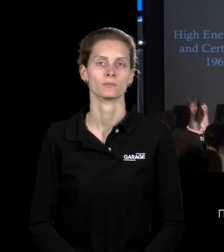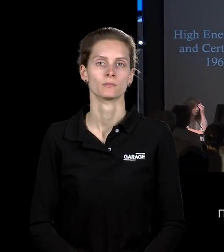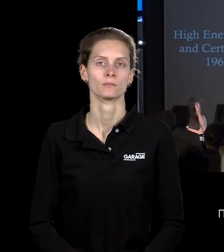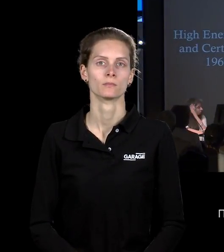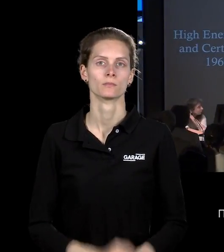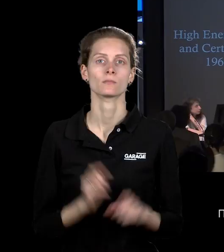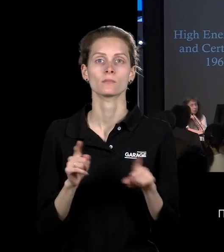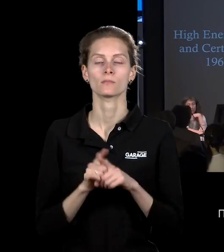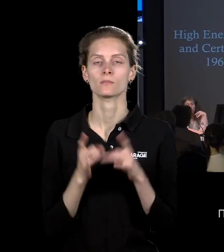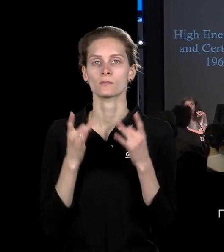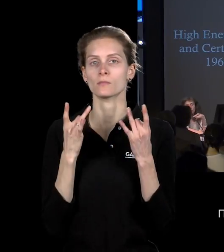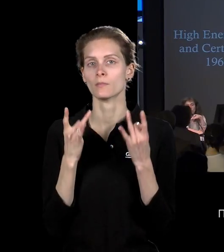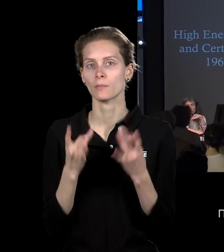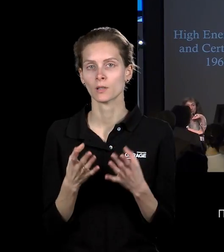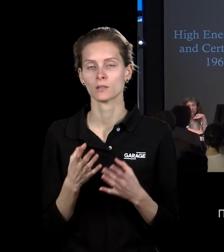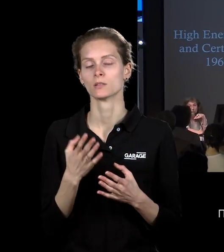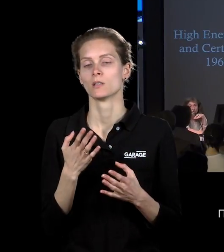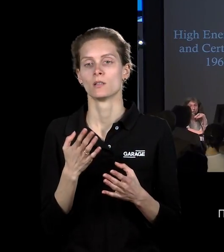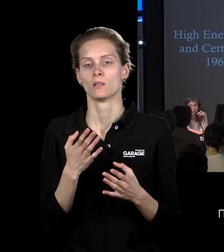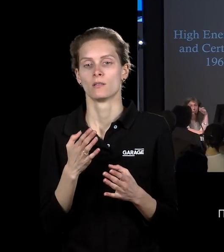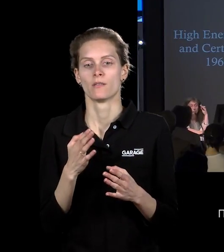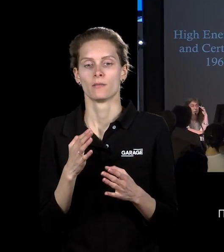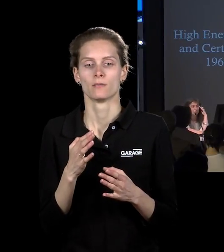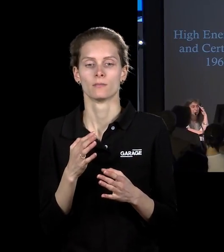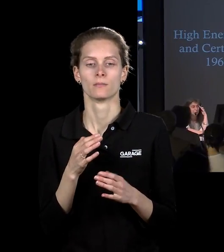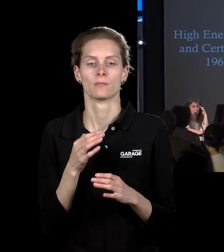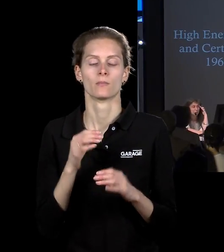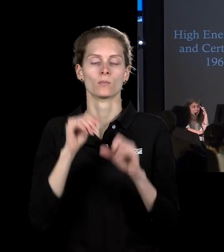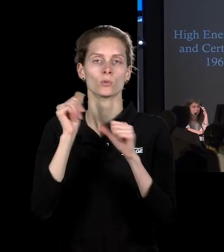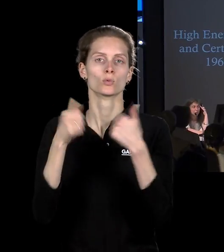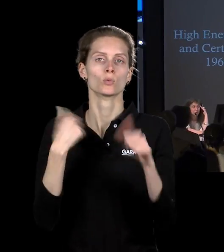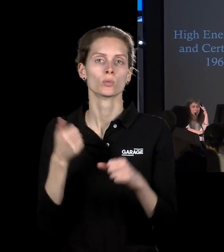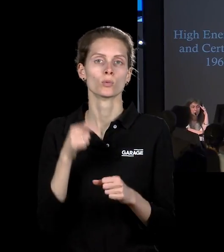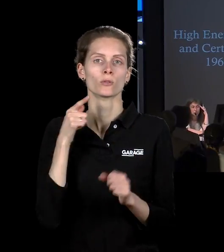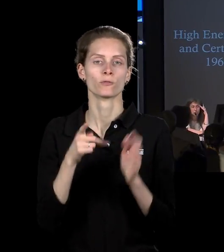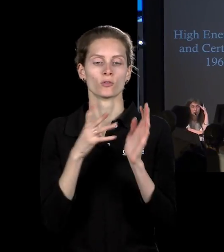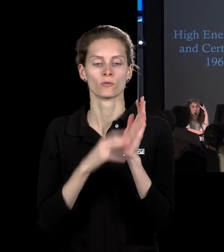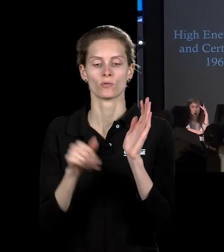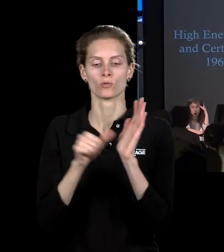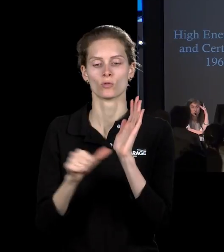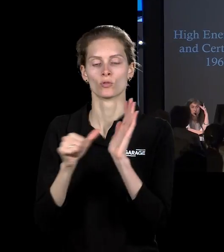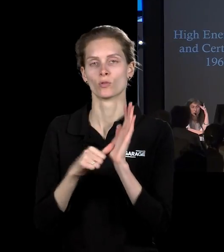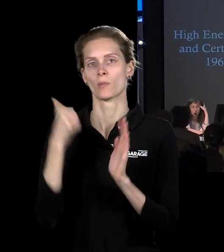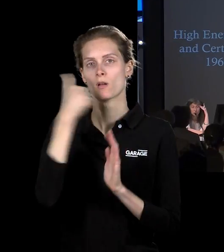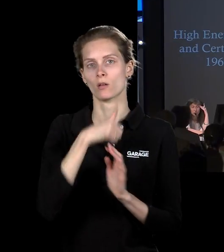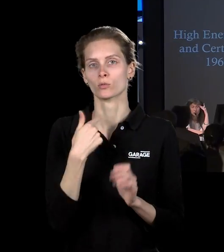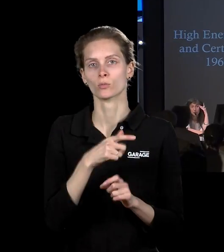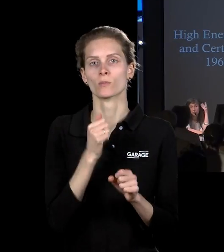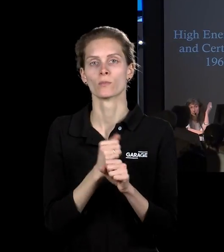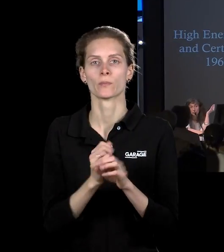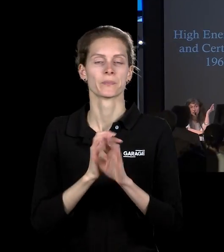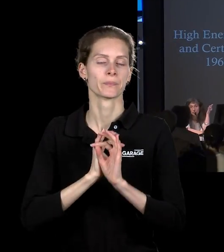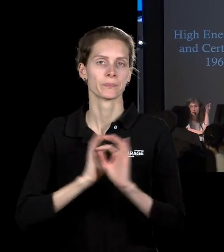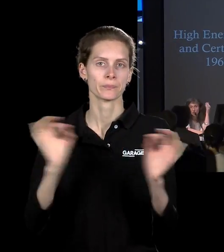простые элементарные формы Уолтер де Мари создает уже как скульптуру. Он создает в 1966 году вот такое замечательное